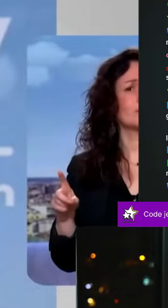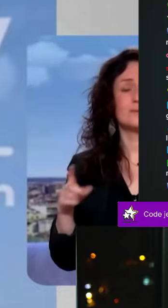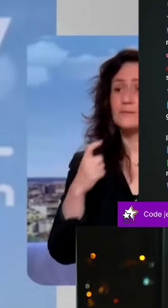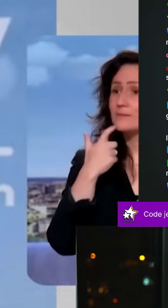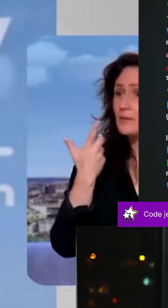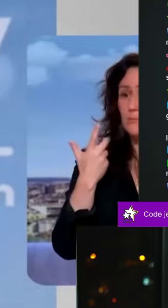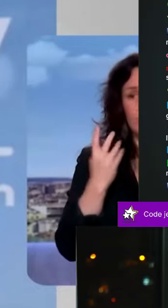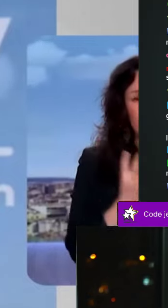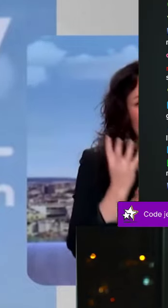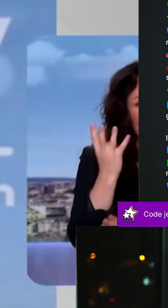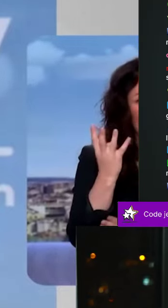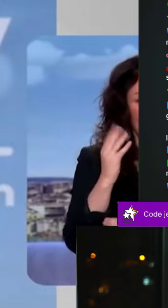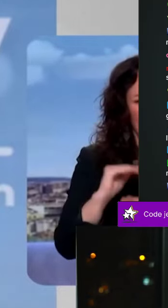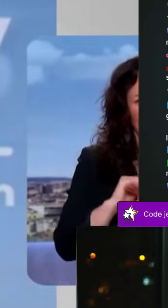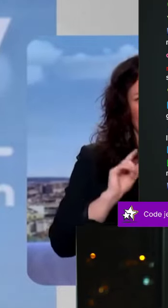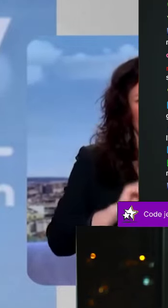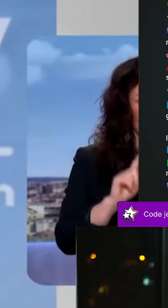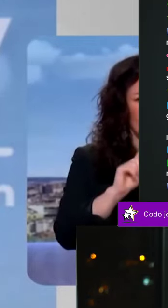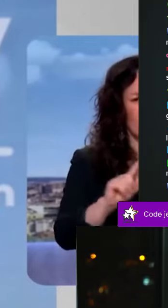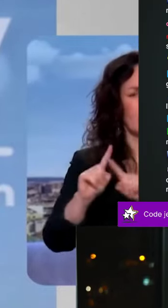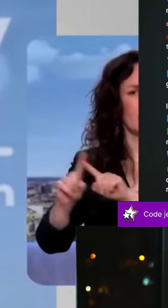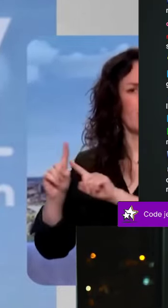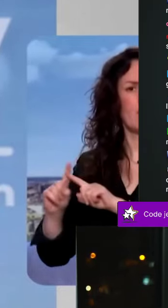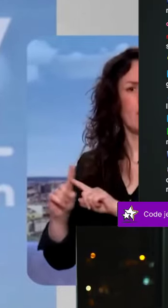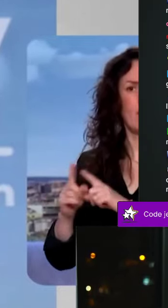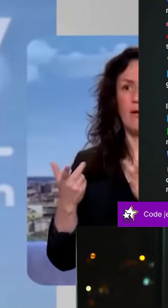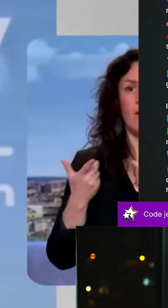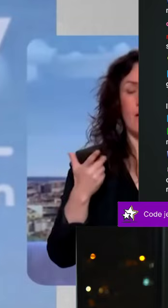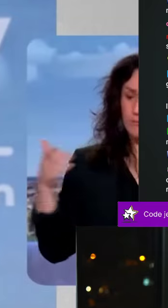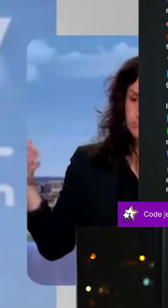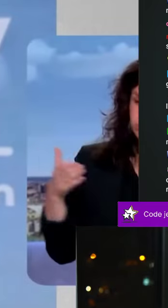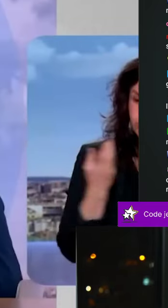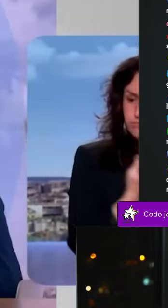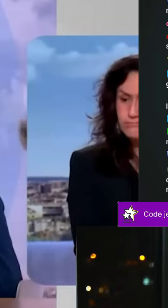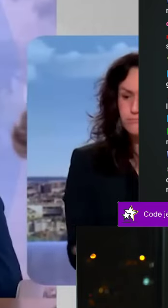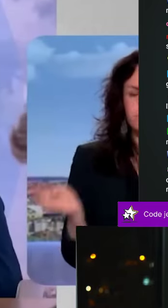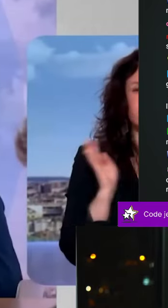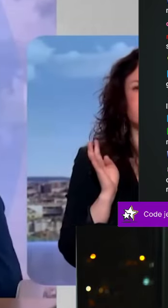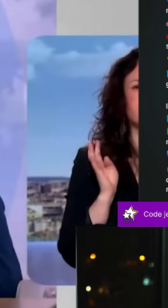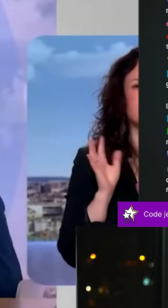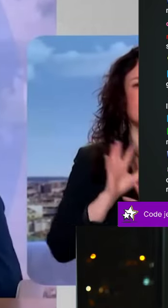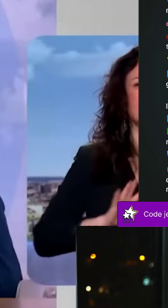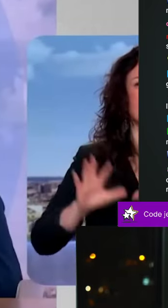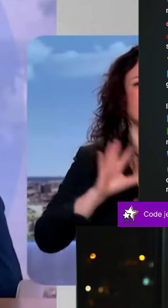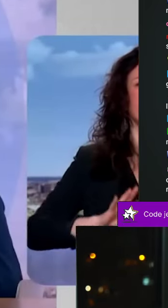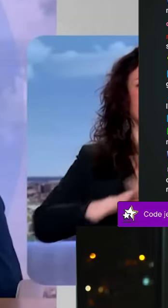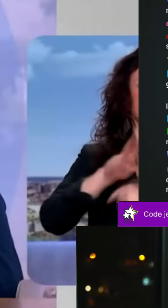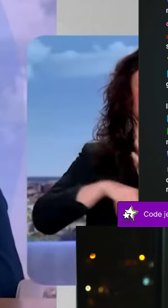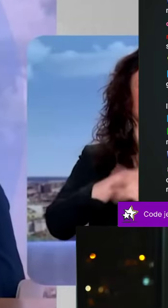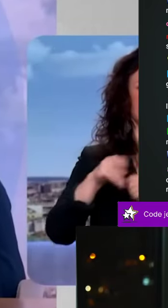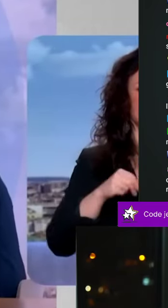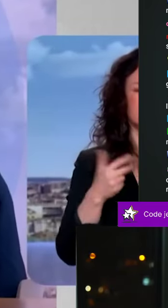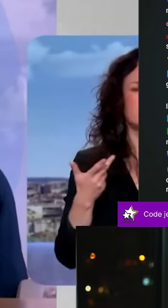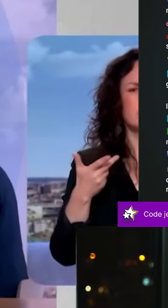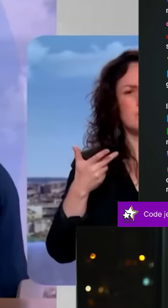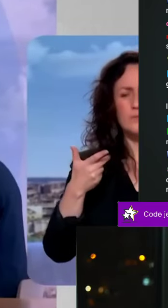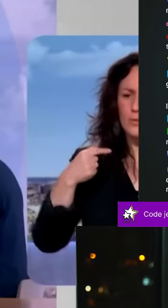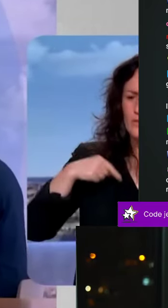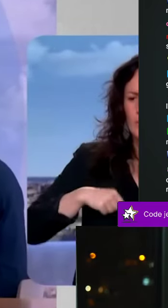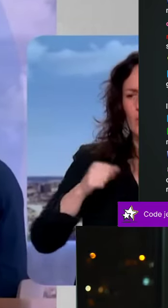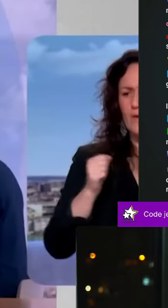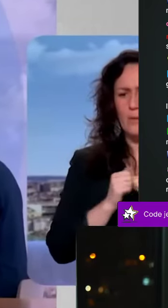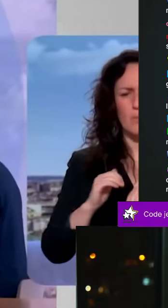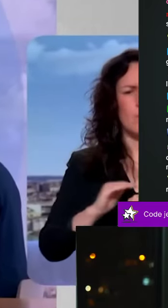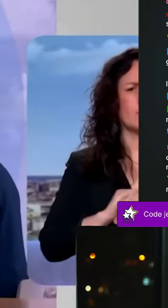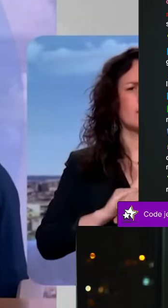politiques différents et donner l'impression qu'on peut mettre tout ça autour de la table et faire une sorte de de de groubi boulga de gouvernement avec une